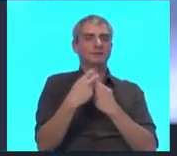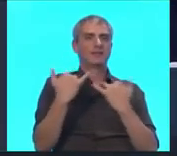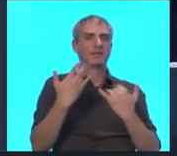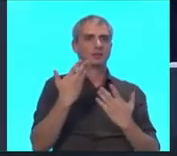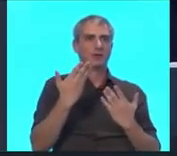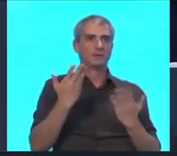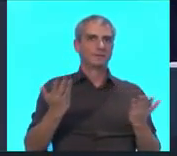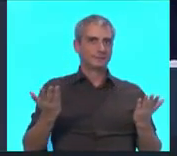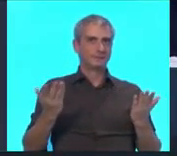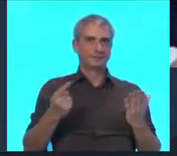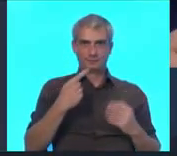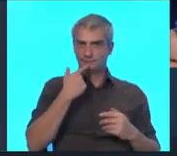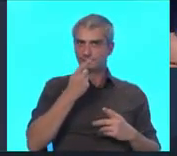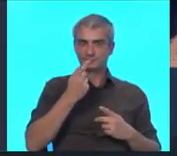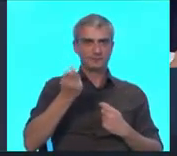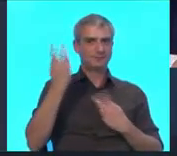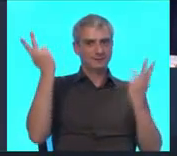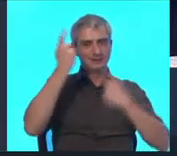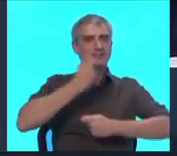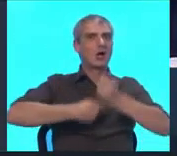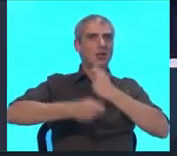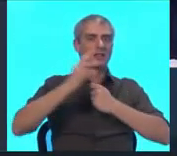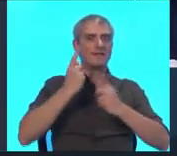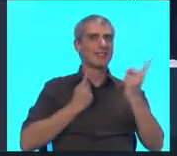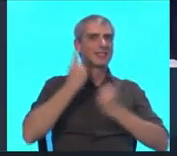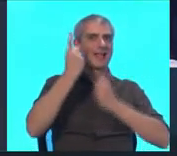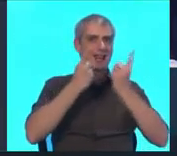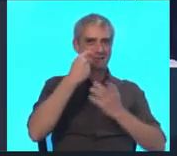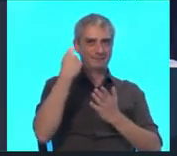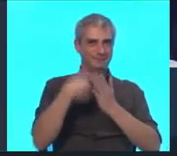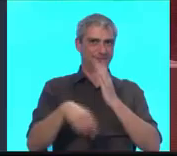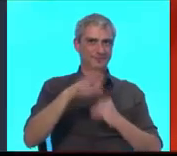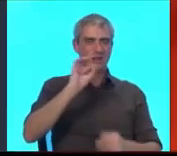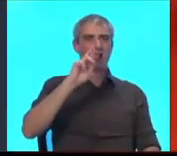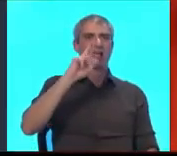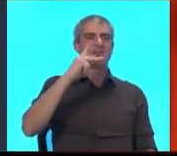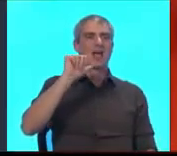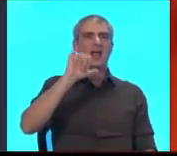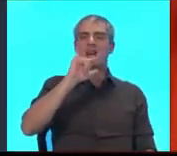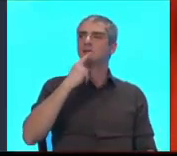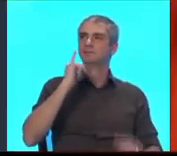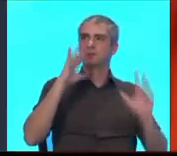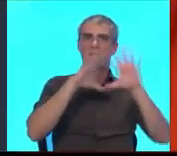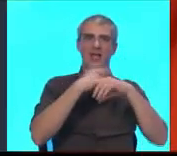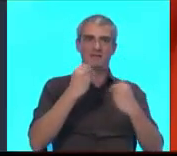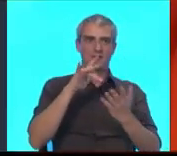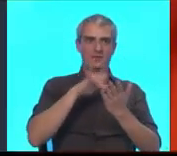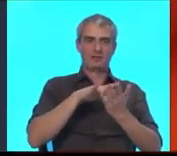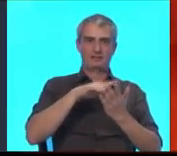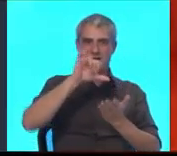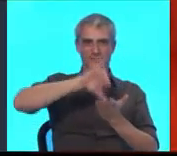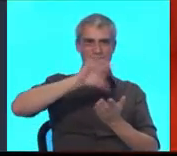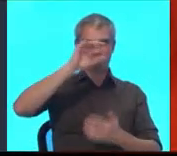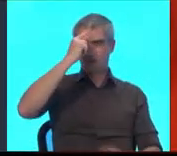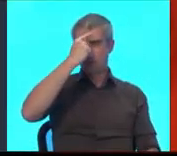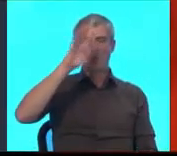הזה בסימן של עסקאות כלכליות, וטיליה ספייק של רפאל. ערב טוב לכם כאן ממומבי. היום הזה של